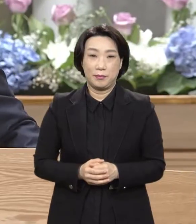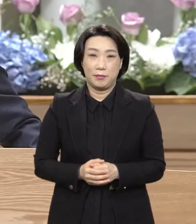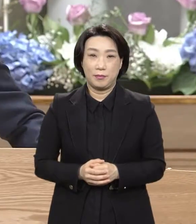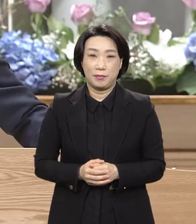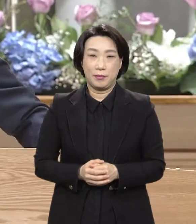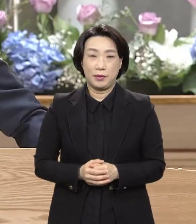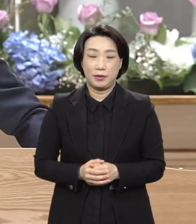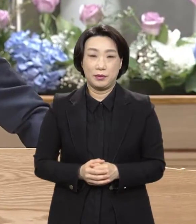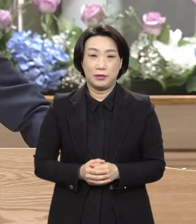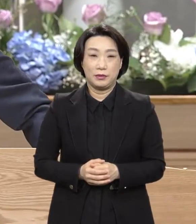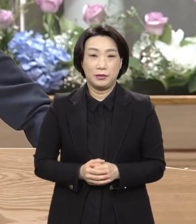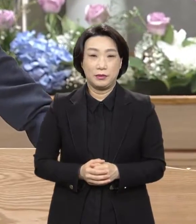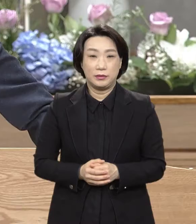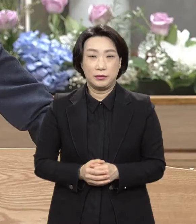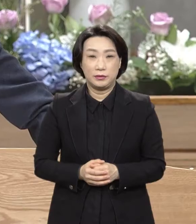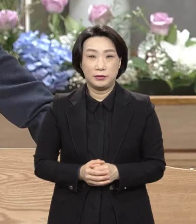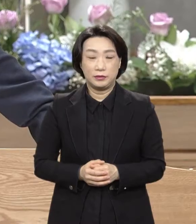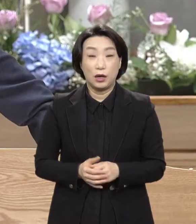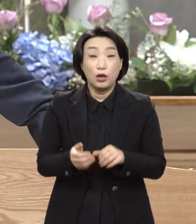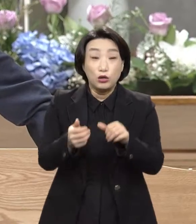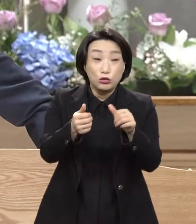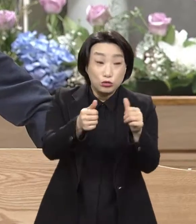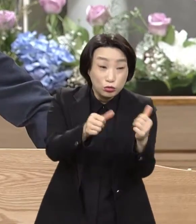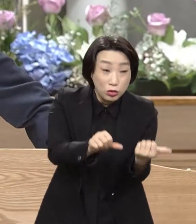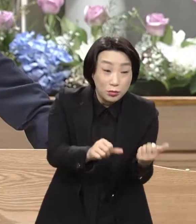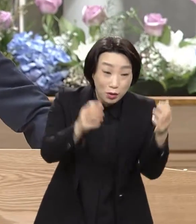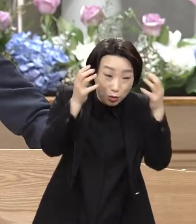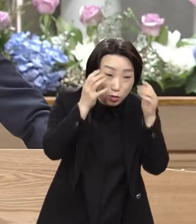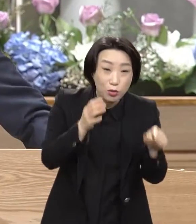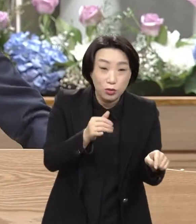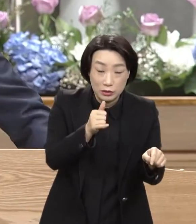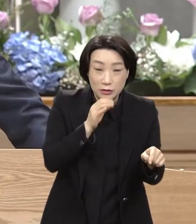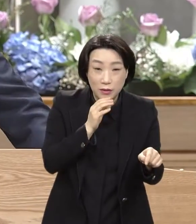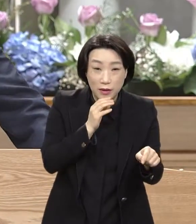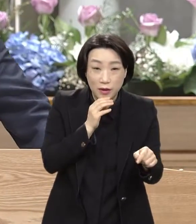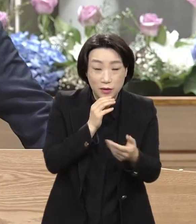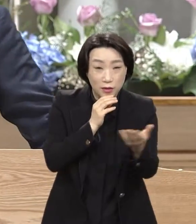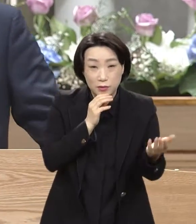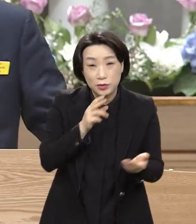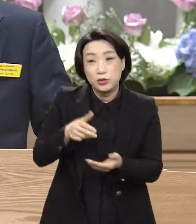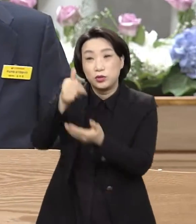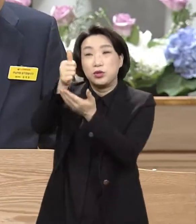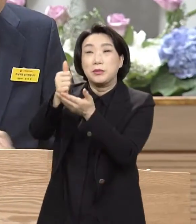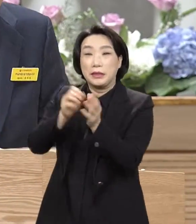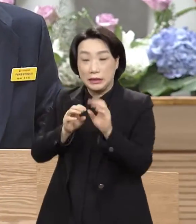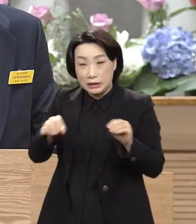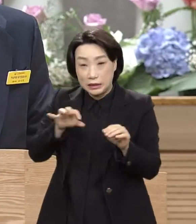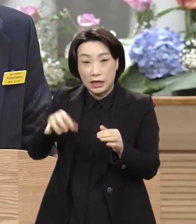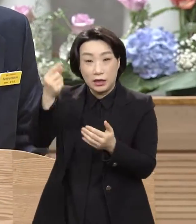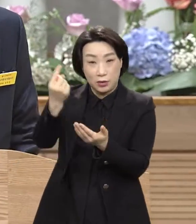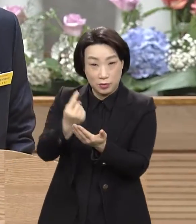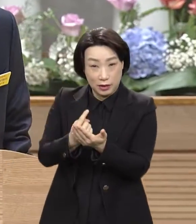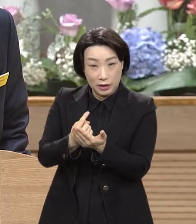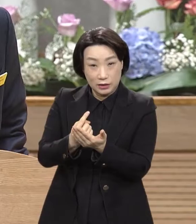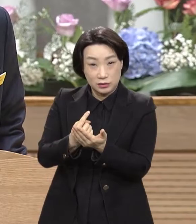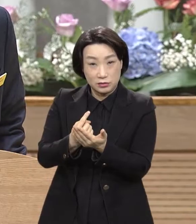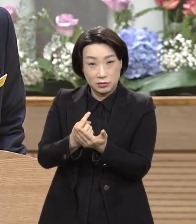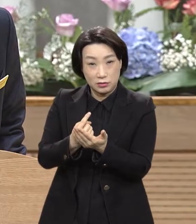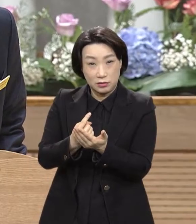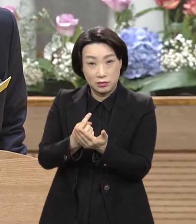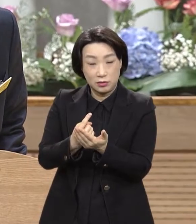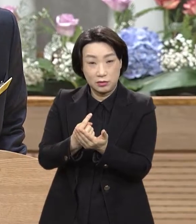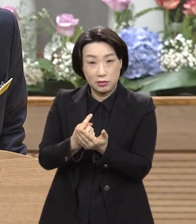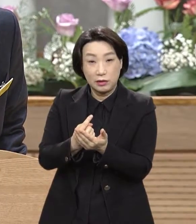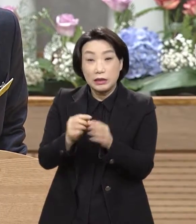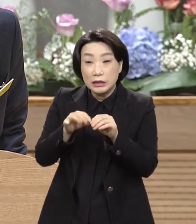그러니까 보세요. 죽음이라는 고통. 그래서 주님이 이 땅에 오셔서